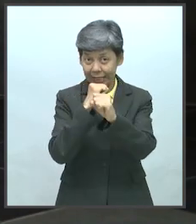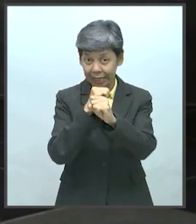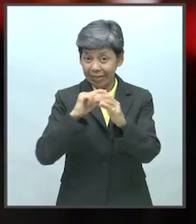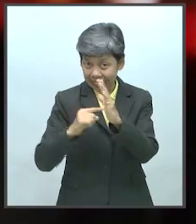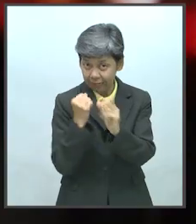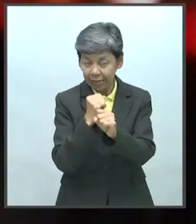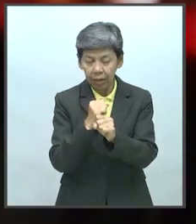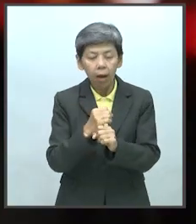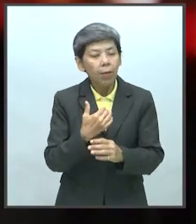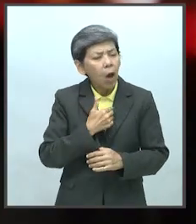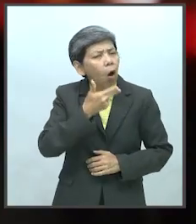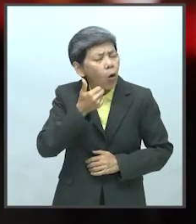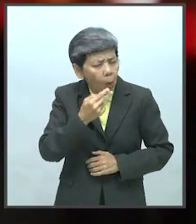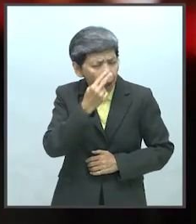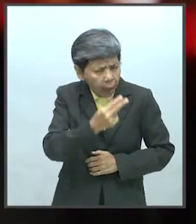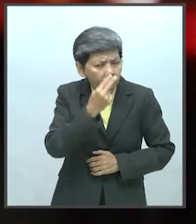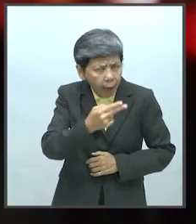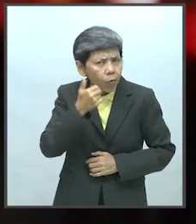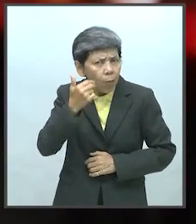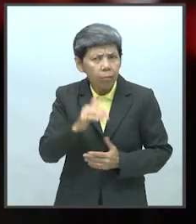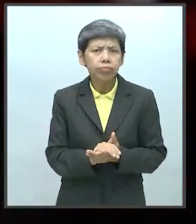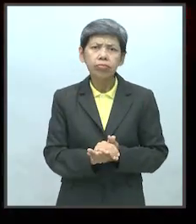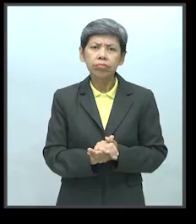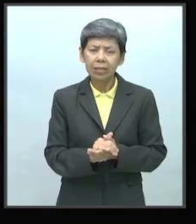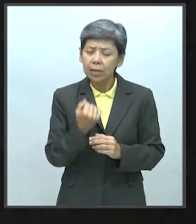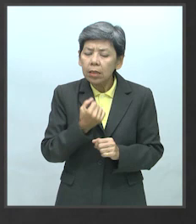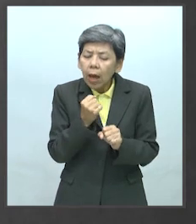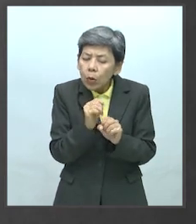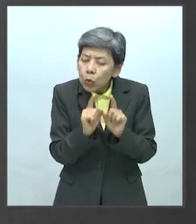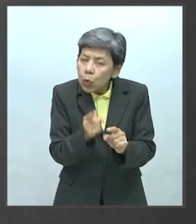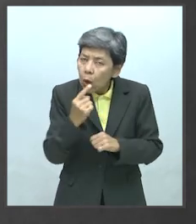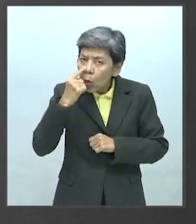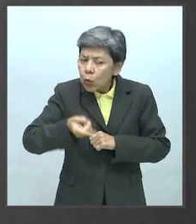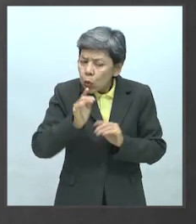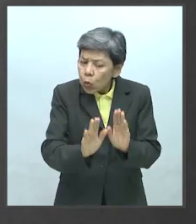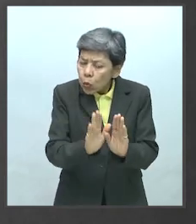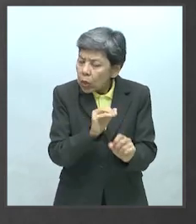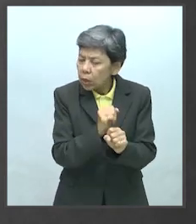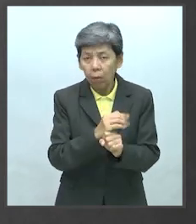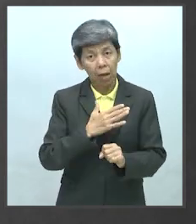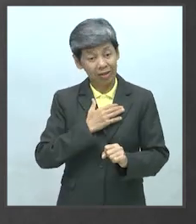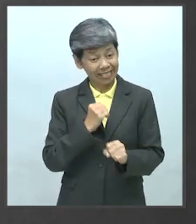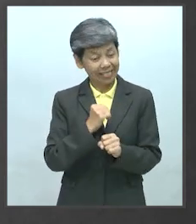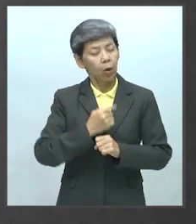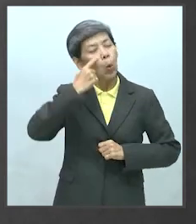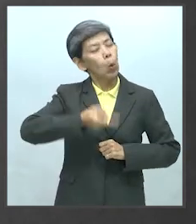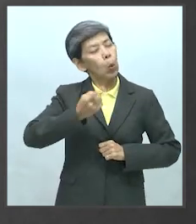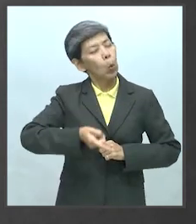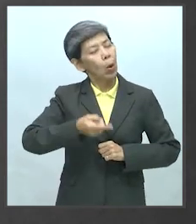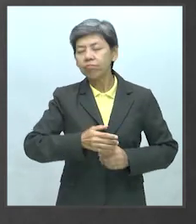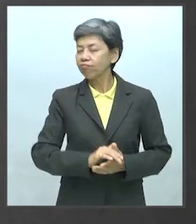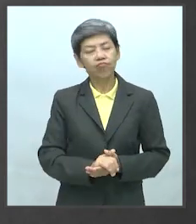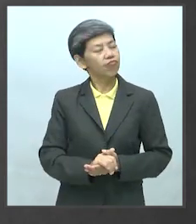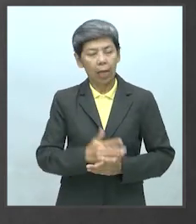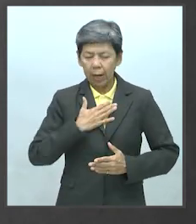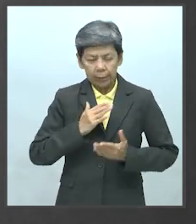การอนุรักษ์เนี่ยเริ่มต้นเพื่อให้คนรู้จักขนมที่มี ม าแต่จริงๆแล้วการอนุรักษ์เนี่ยมันไม่ใช่เพียงแต่ว่าเราทำสิ่งที่เคยมีม